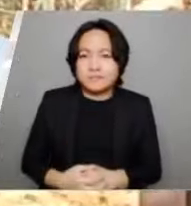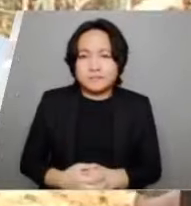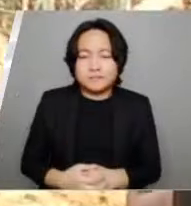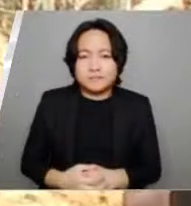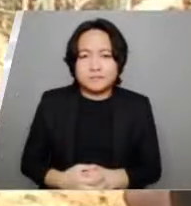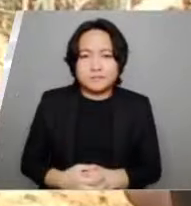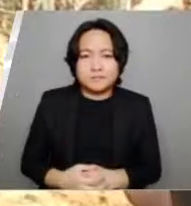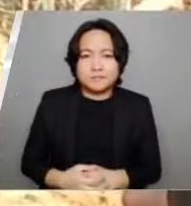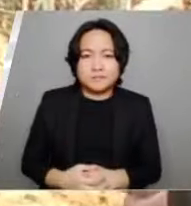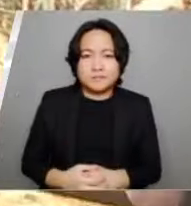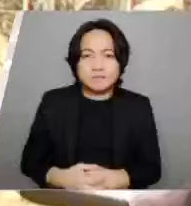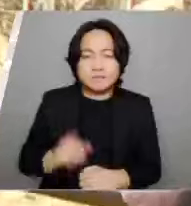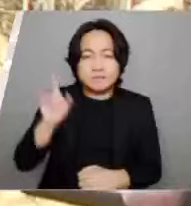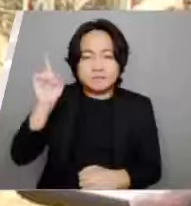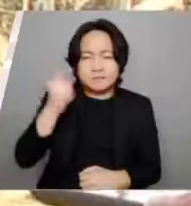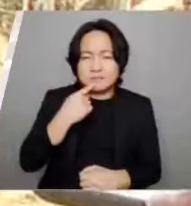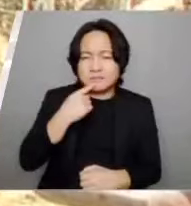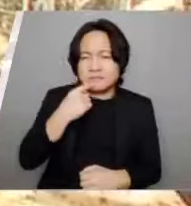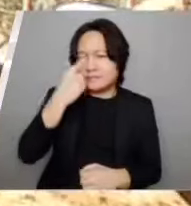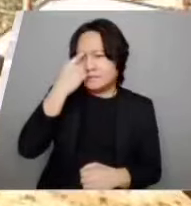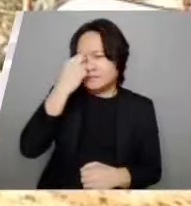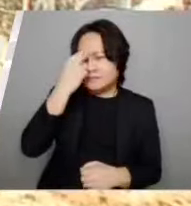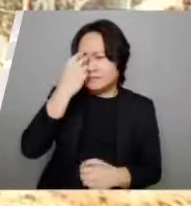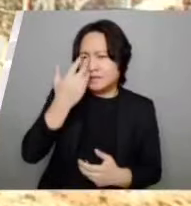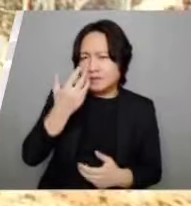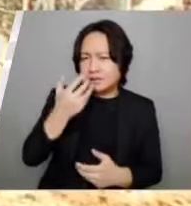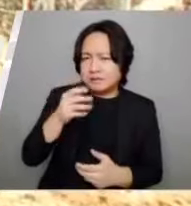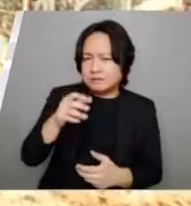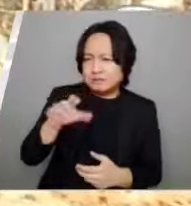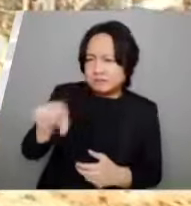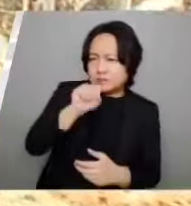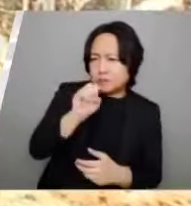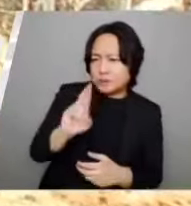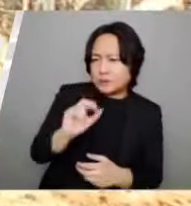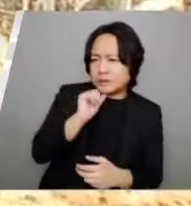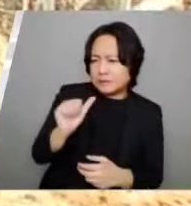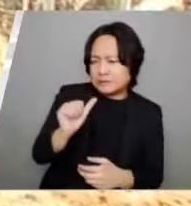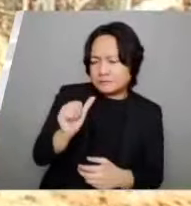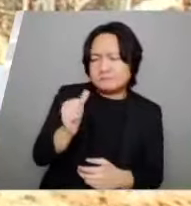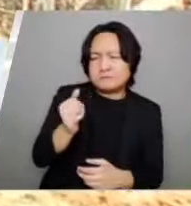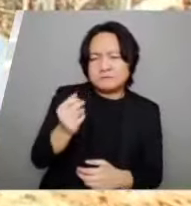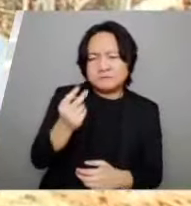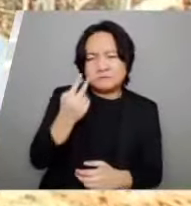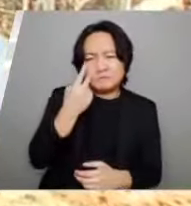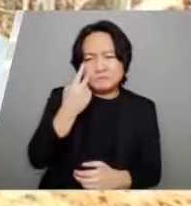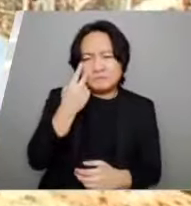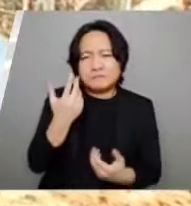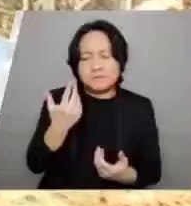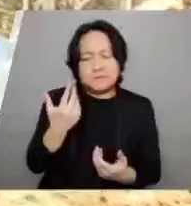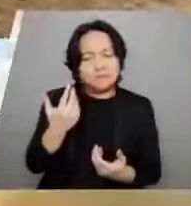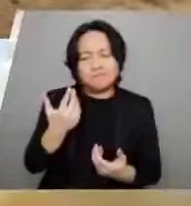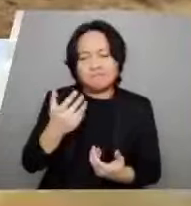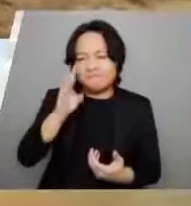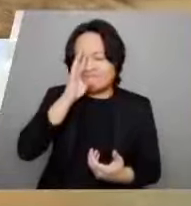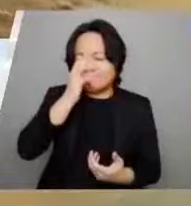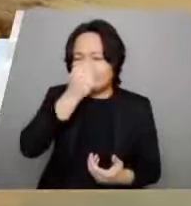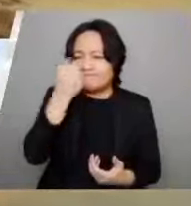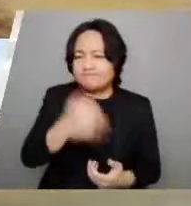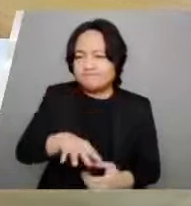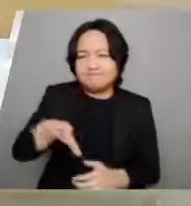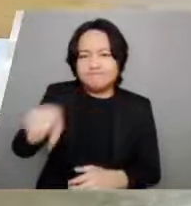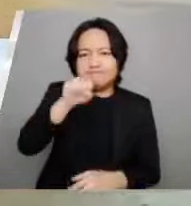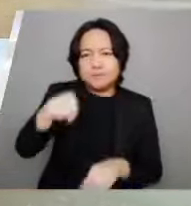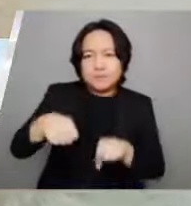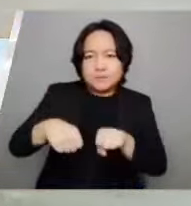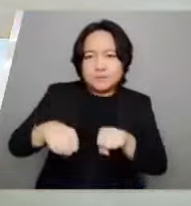ako kung gagawin ko ba ito, hindi. Feeling ko kaya ko pa naman eh, kaya sinalba namin yung motorsiklo. Nasira